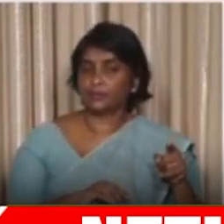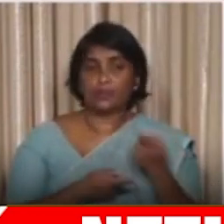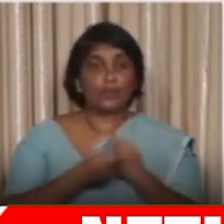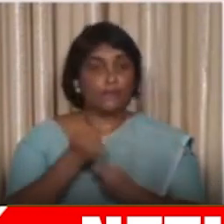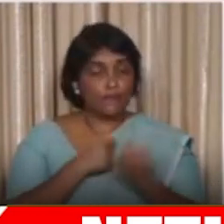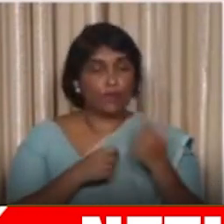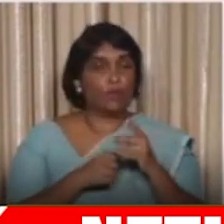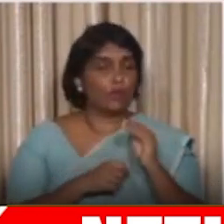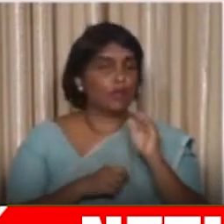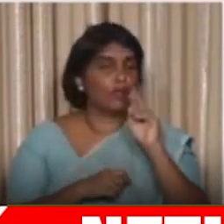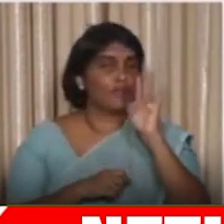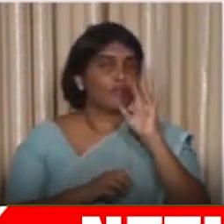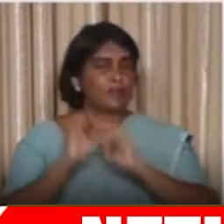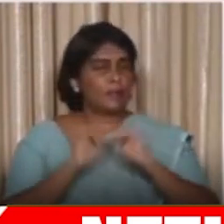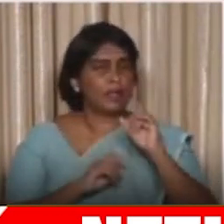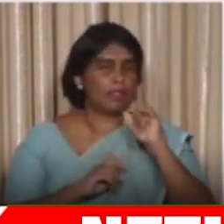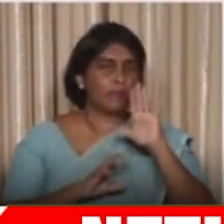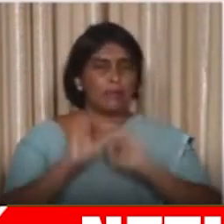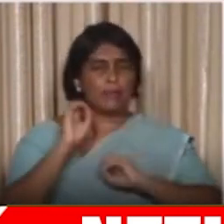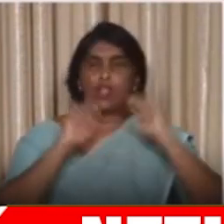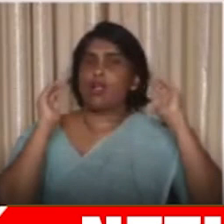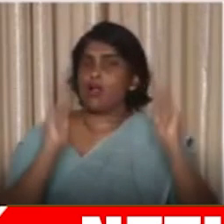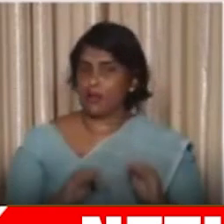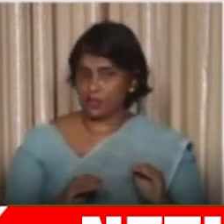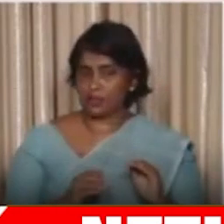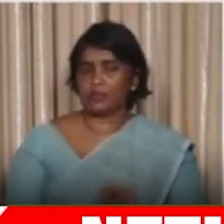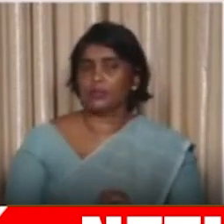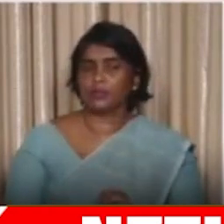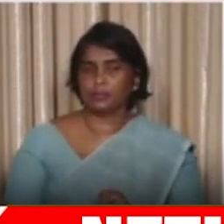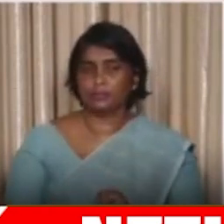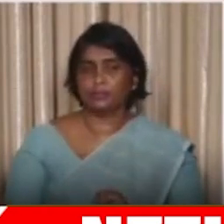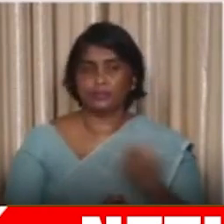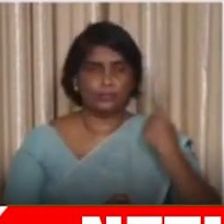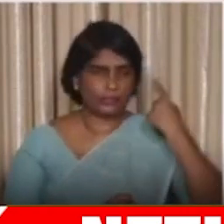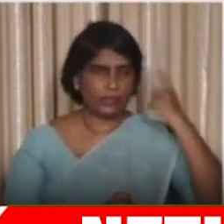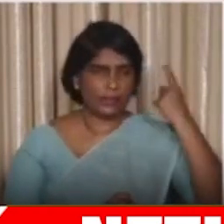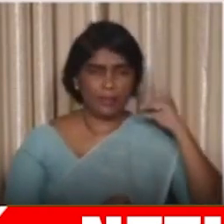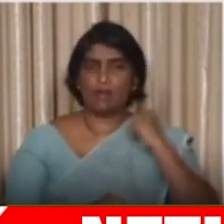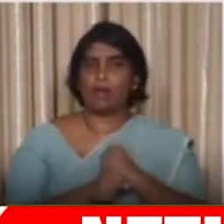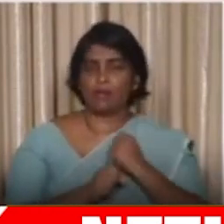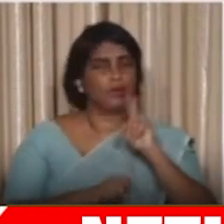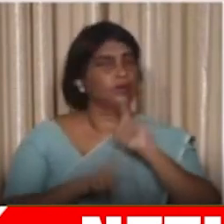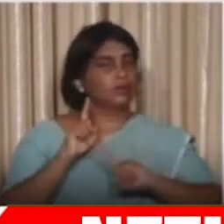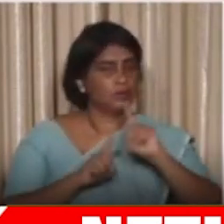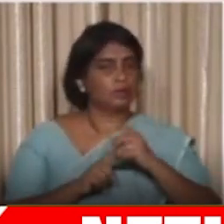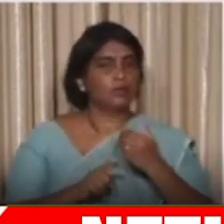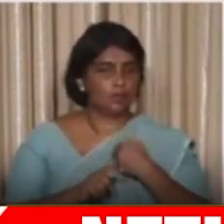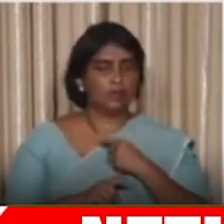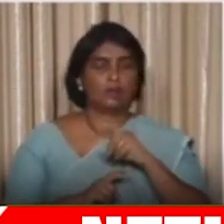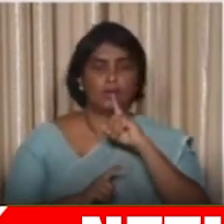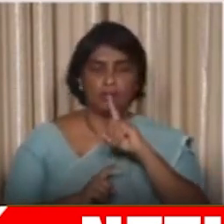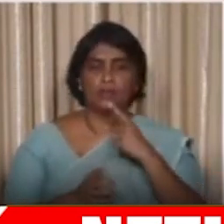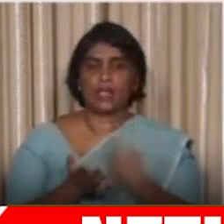විකිණීම 125කින් 75කින් අඩු වෙලා තියෙනවා. මේ ඊයේ පෙරේදා ආණ්ඩු පස්සේ රැස්වීමේදීත් මම ඕක මතු කළා.